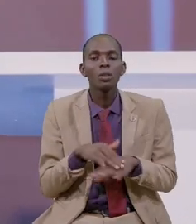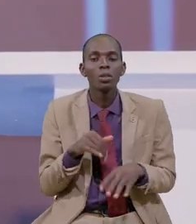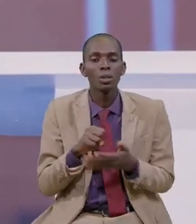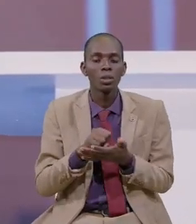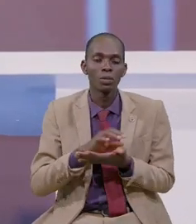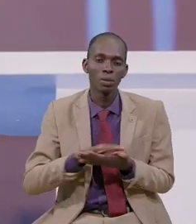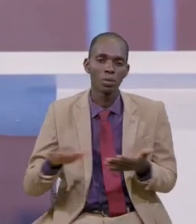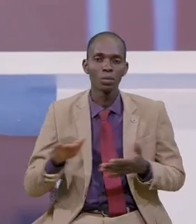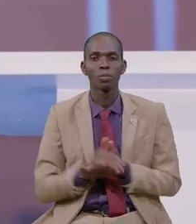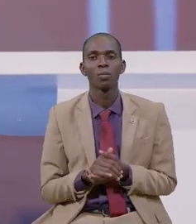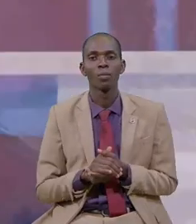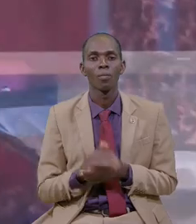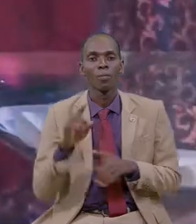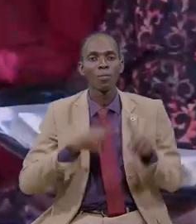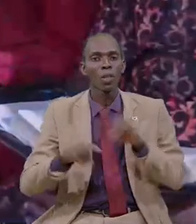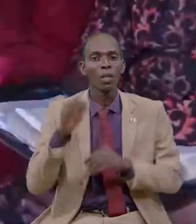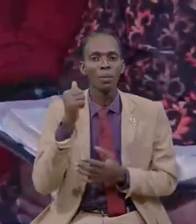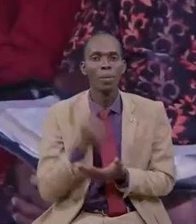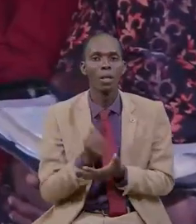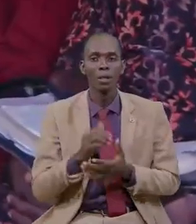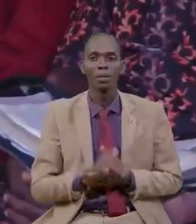sanctification. Dis Amen.